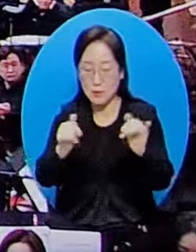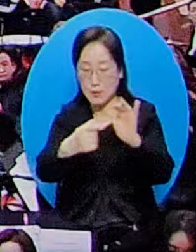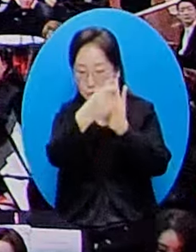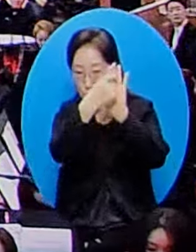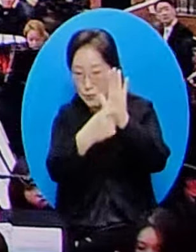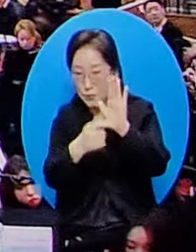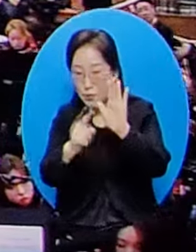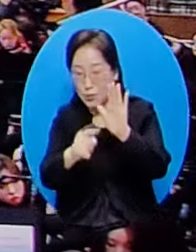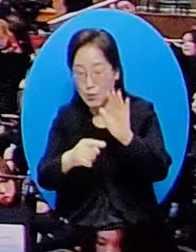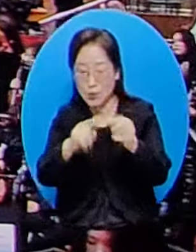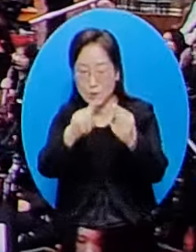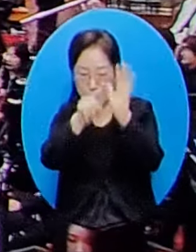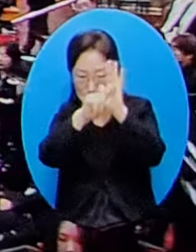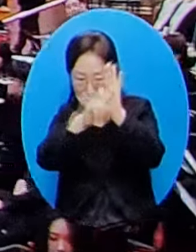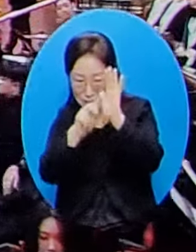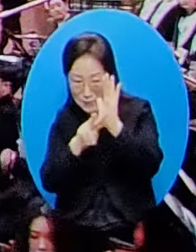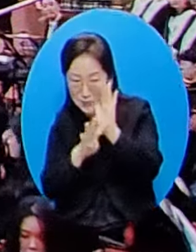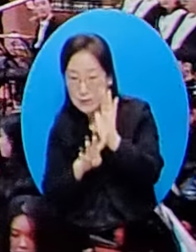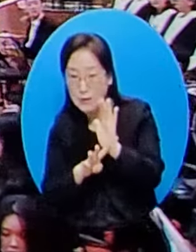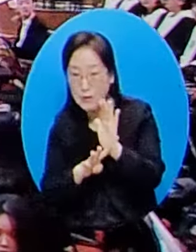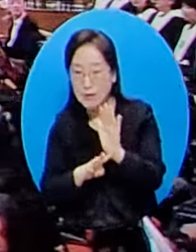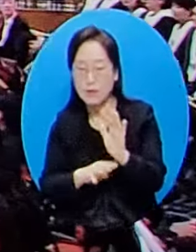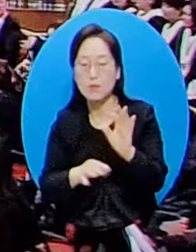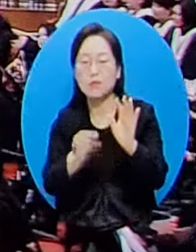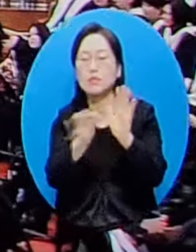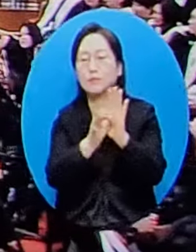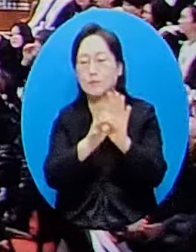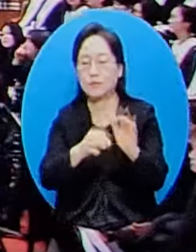합니다. 그런데 한편은 그는 굉장히 유명한